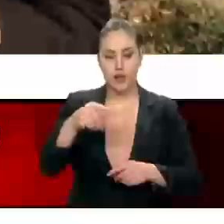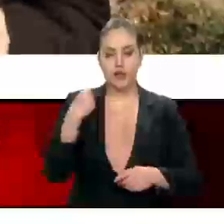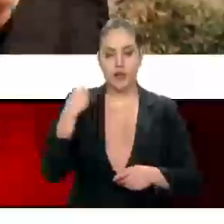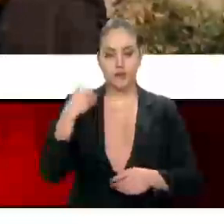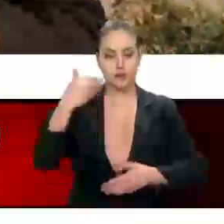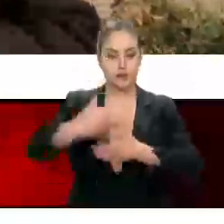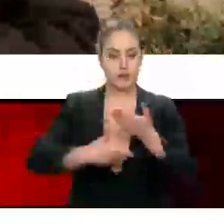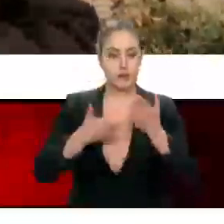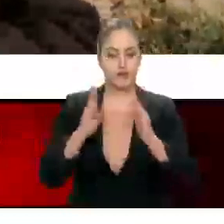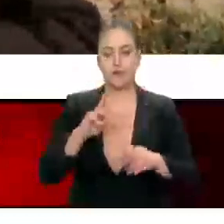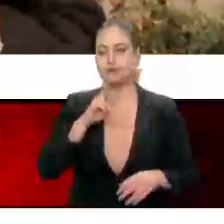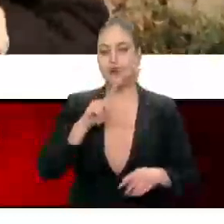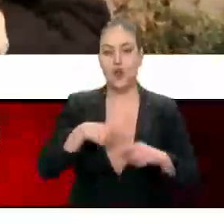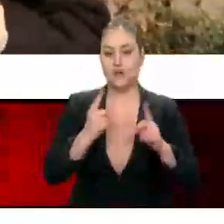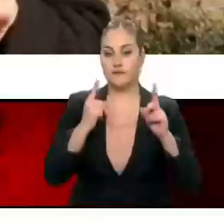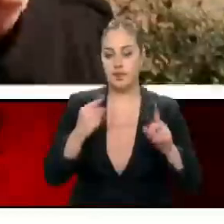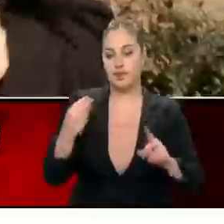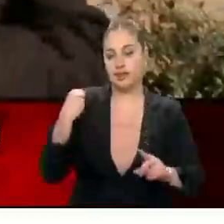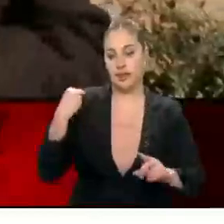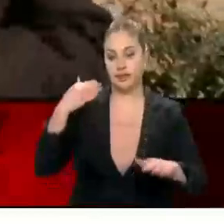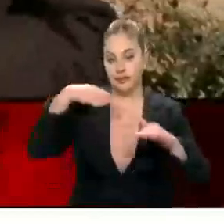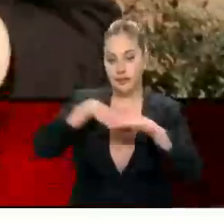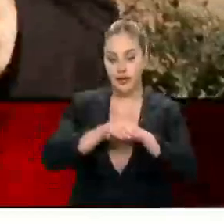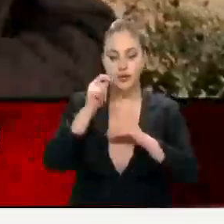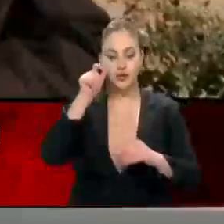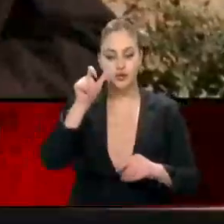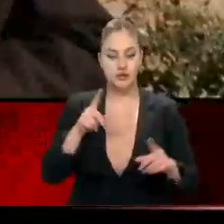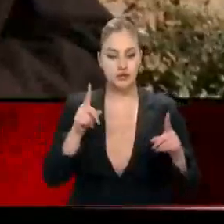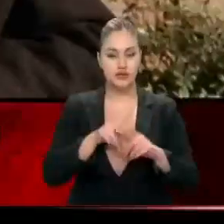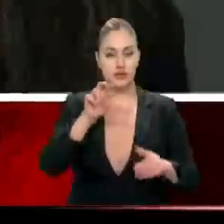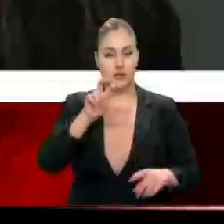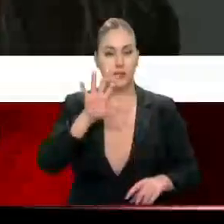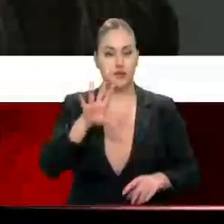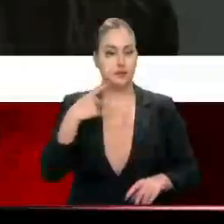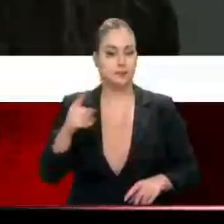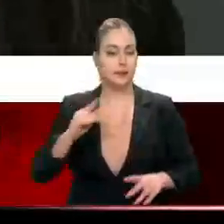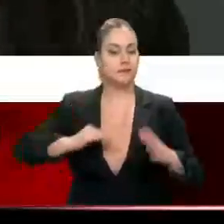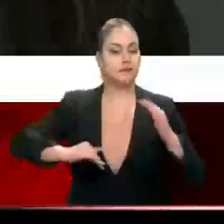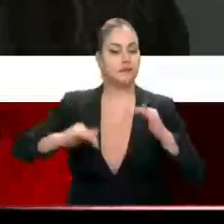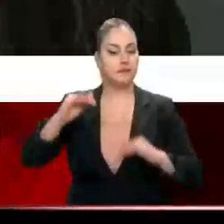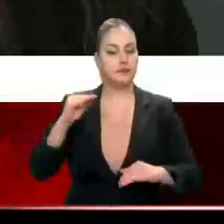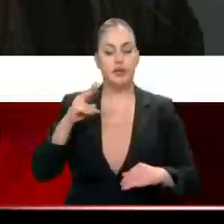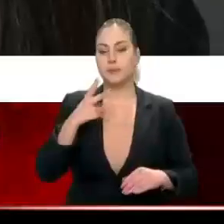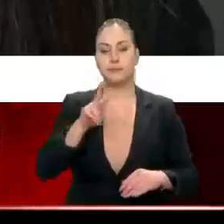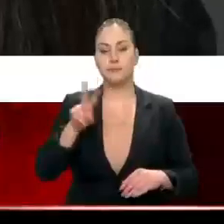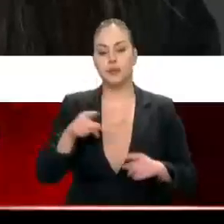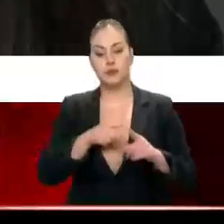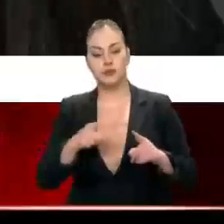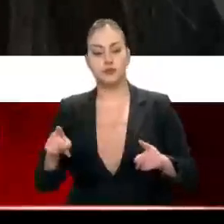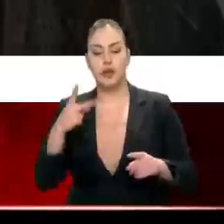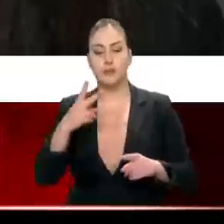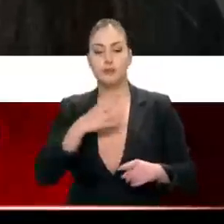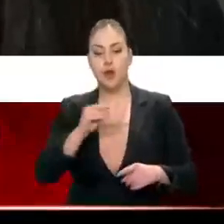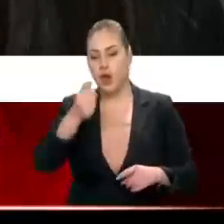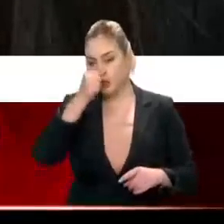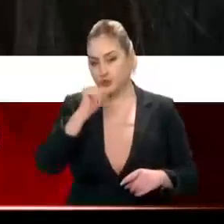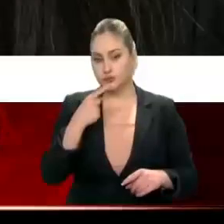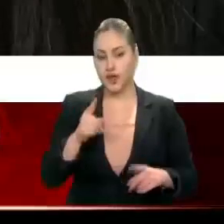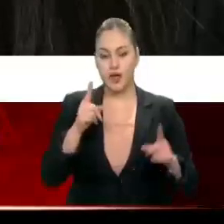ediyor. Sadece son haftada yeni giren kişi sayısı 85 bini aştı. 2022'nin başına kadar 2 milyon 600 bin